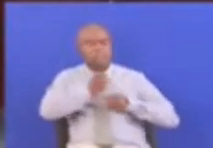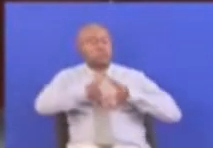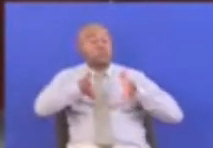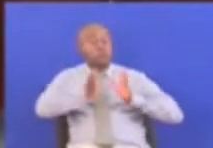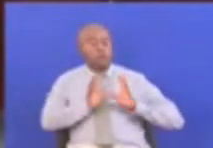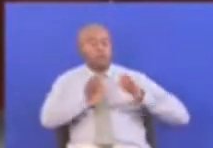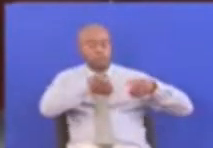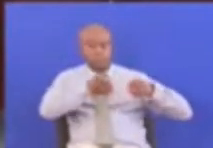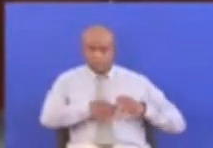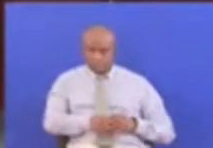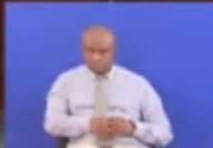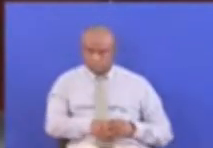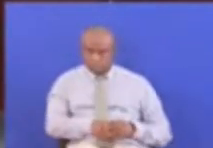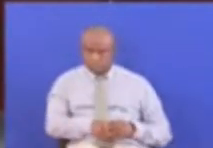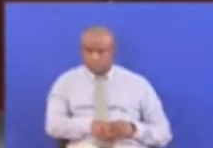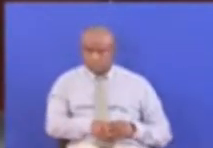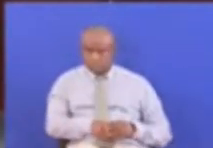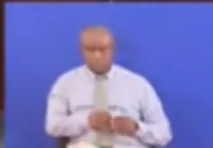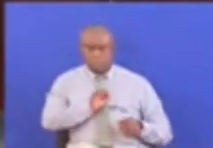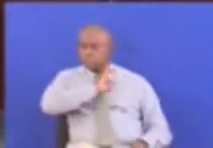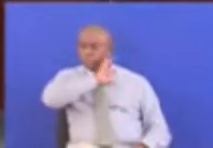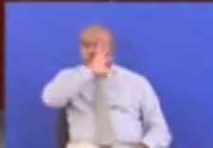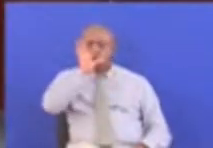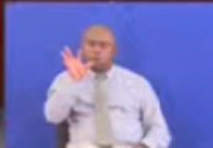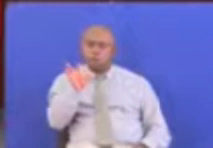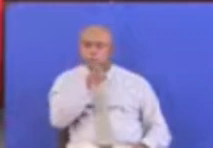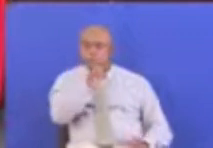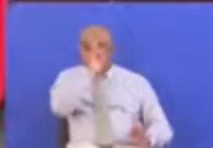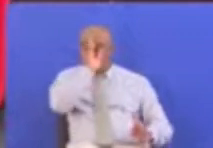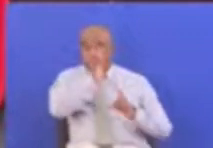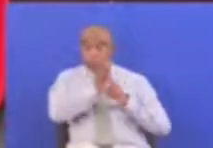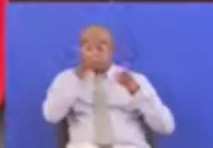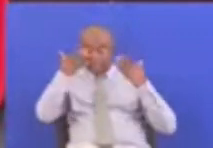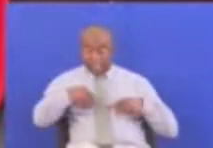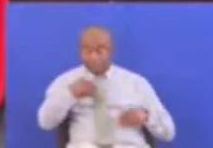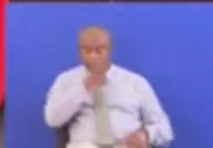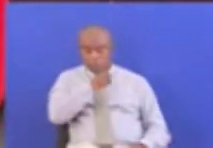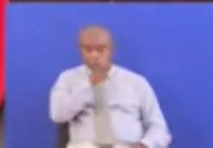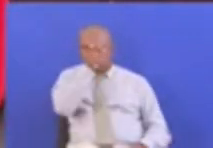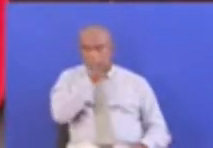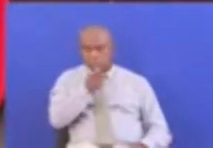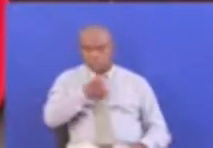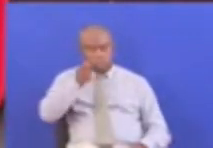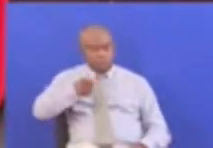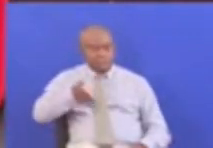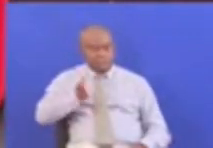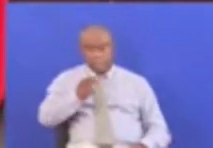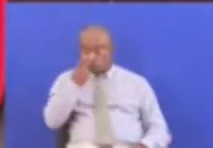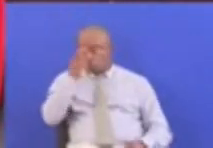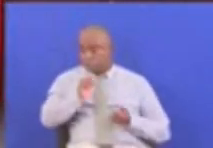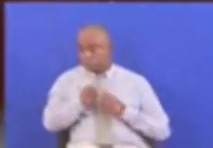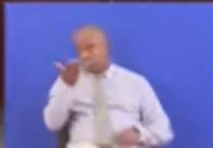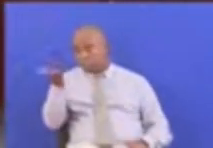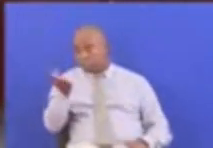Lakini maksudi haya yote ni kulinda afya za Watanzania, Kwa hiyo tupongeze serikali kwa kuliona hili ili